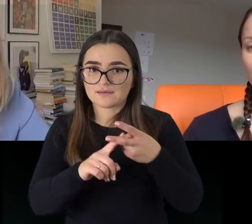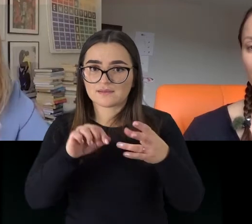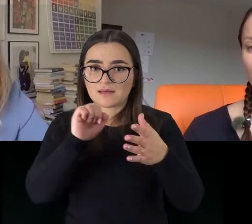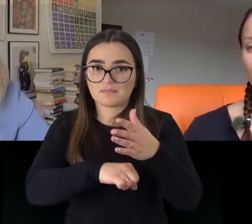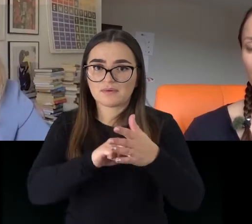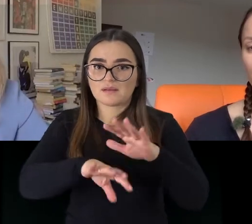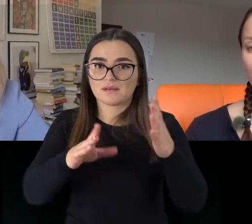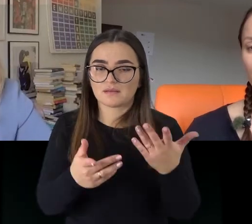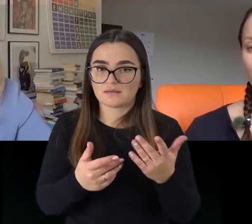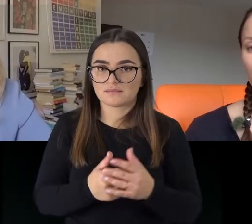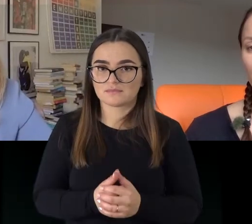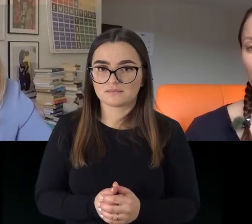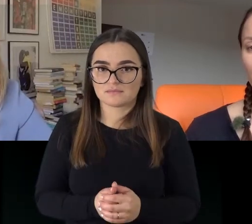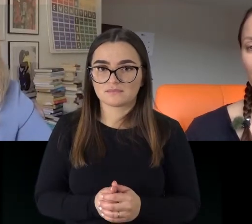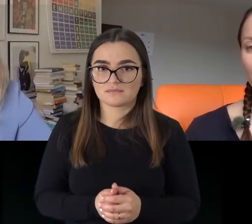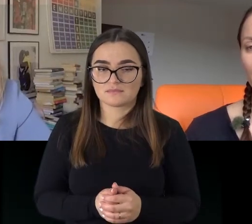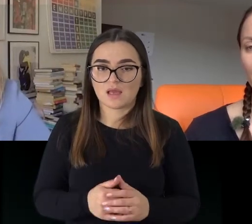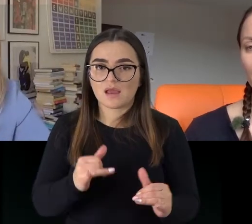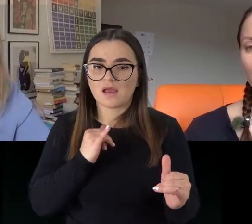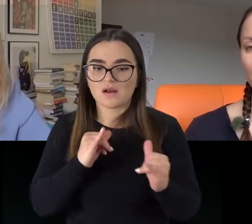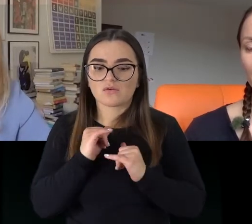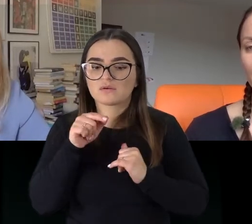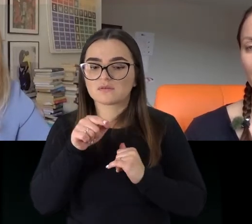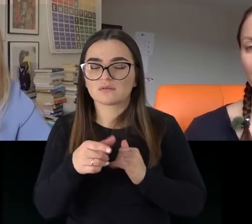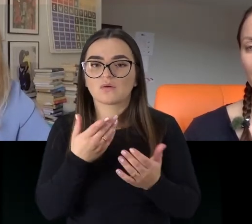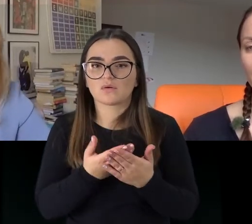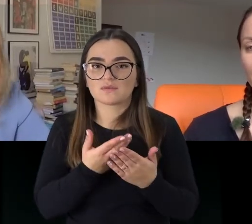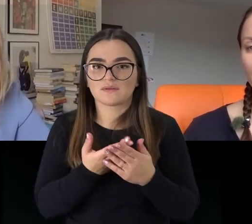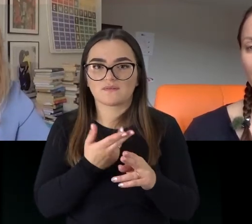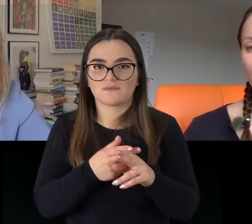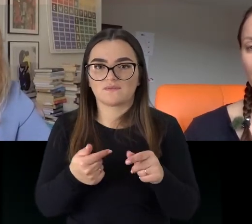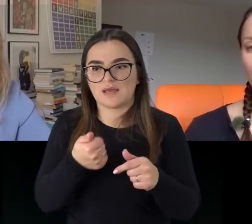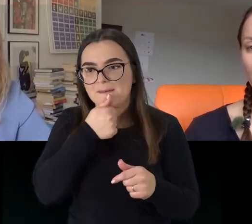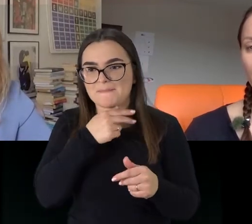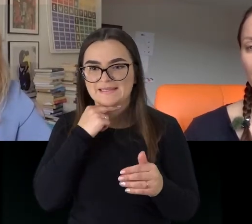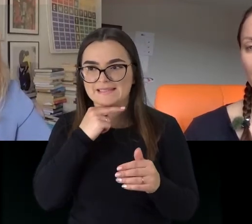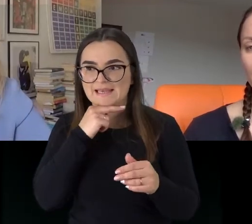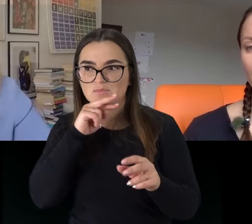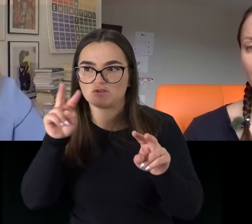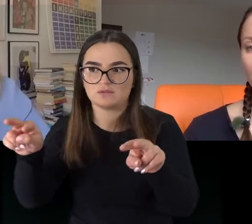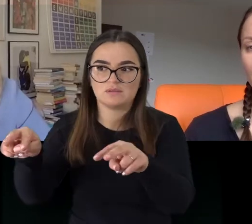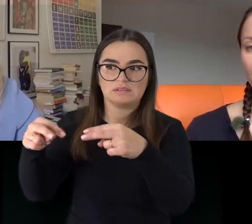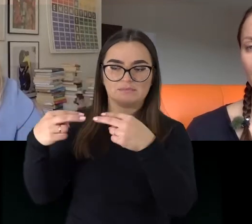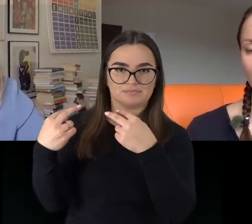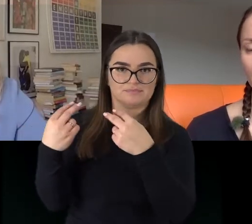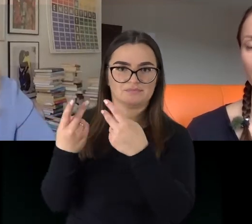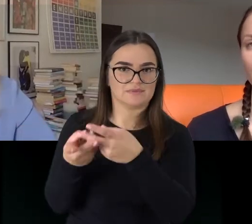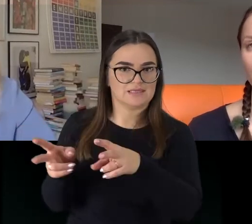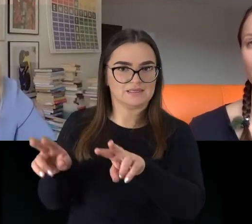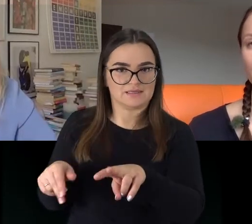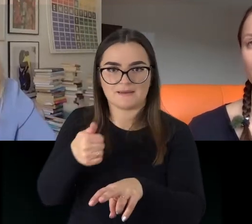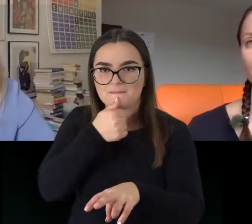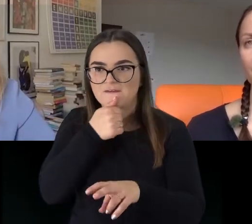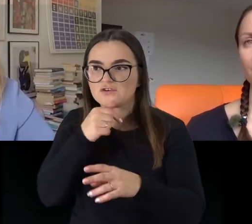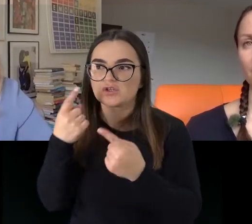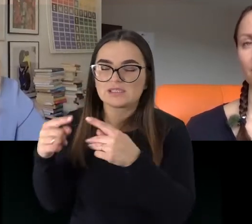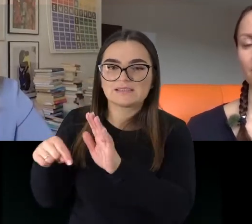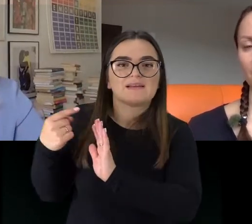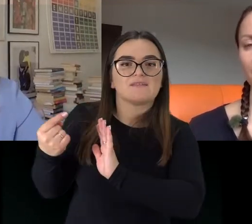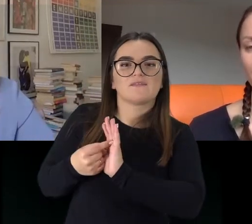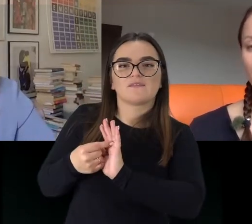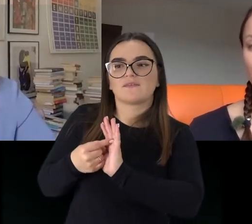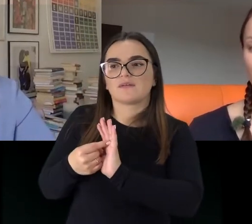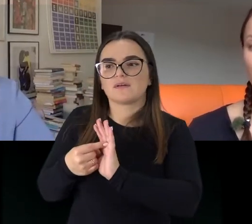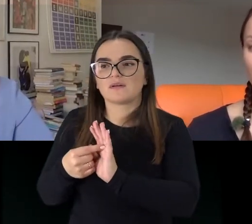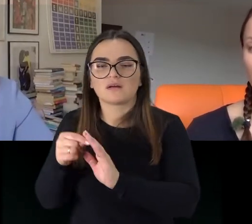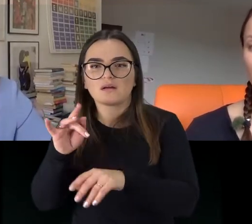sąmoningai, ar pasąmoningai, elgiuosi taip todėl, kad tik neatkreipčiau dėmesio į namų pusę. Kad tik niekas nepaklauso, kaip ten,